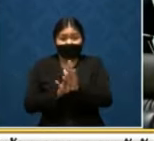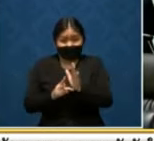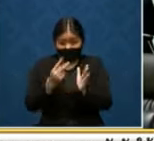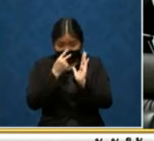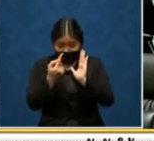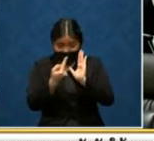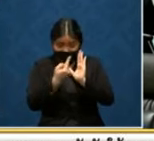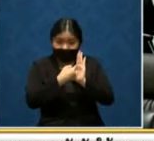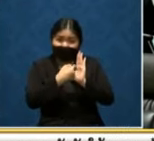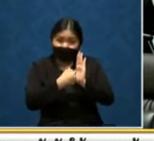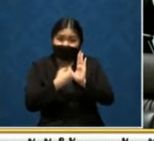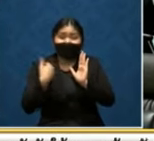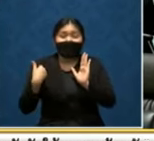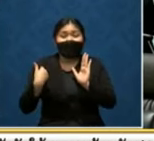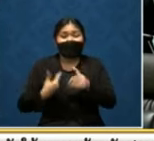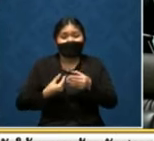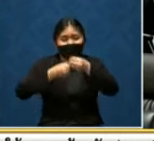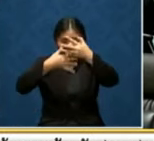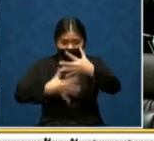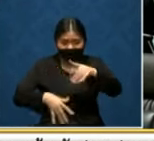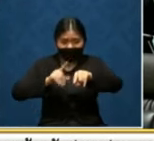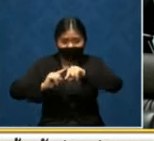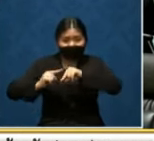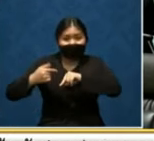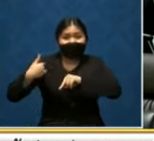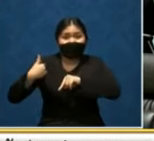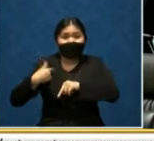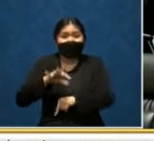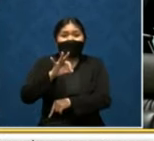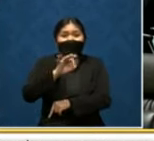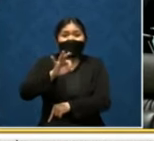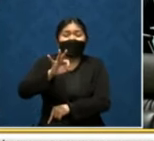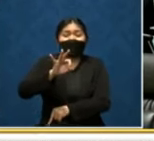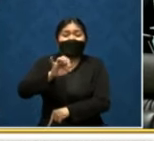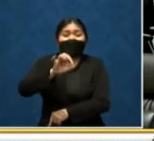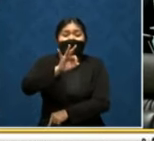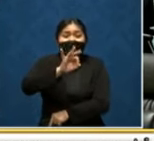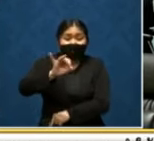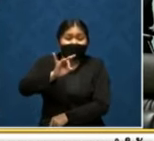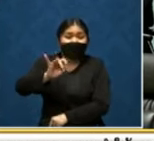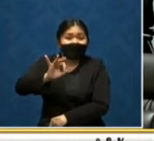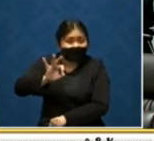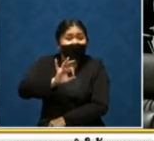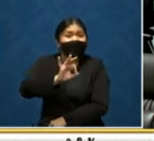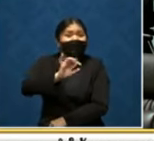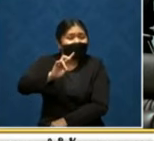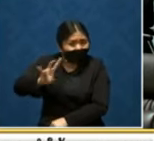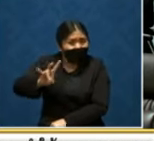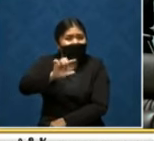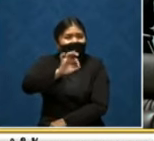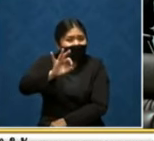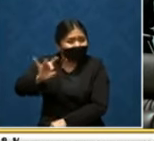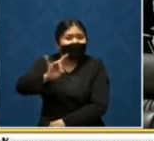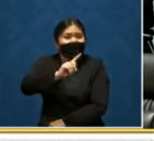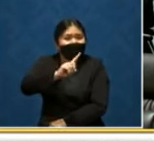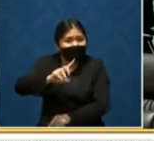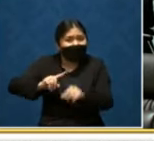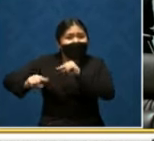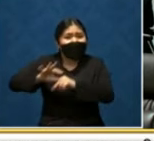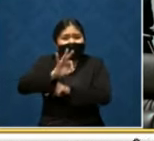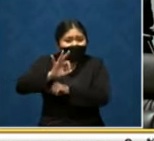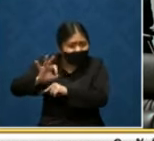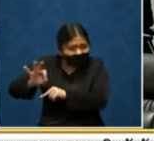ครับทุกรายการ9.89ล้าน7 9ล้าน 3 9,99